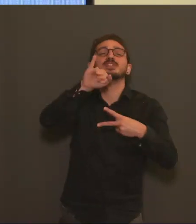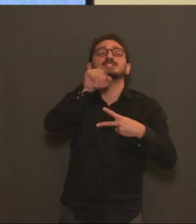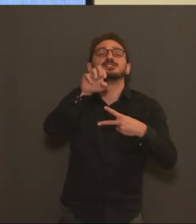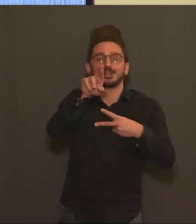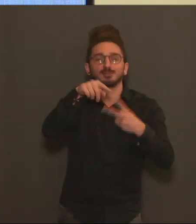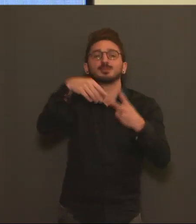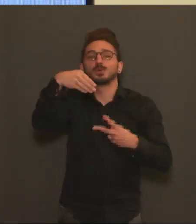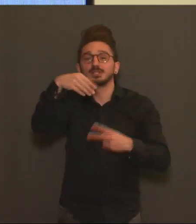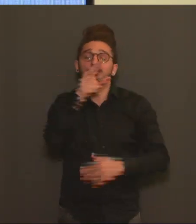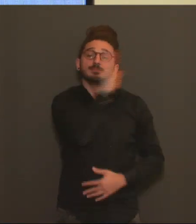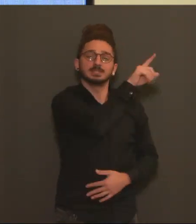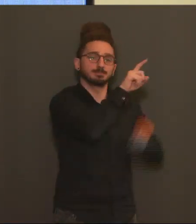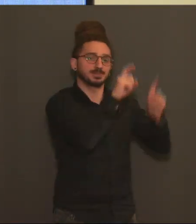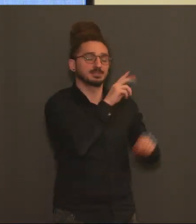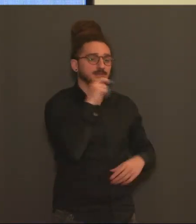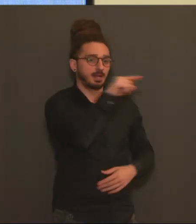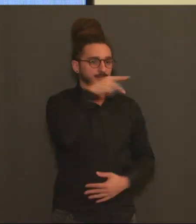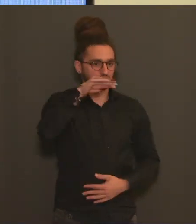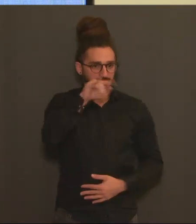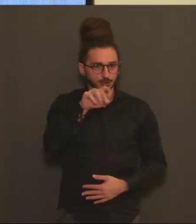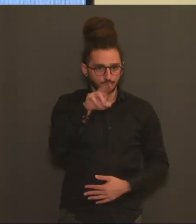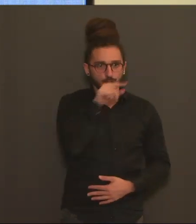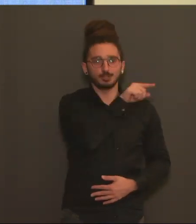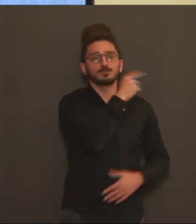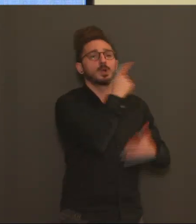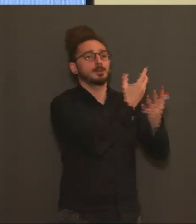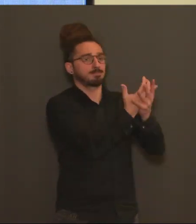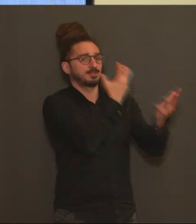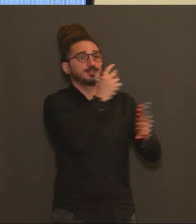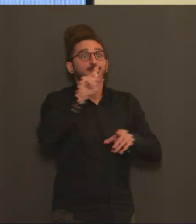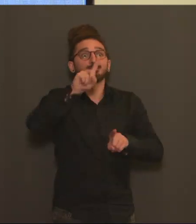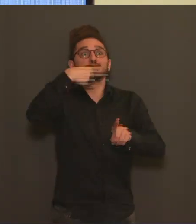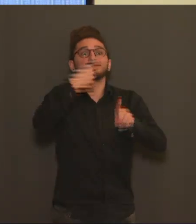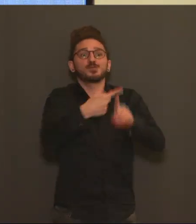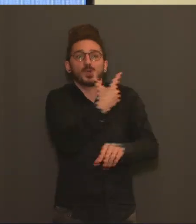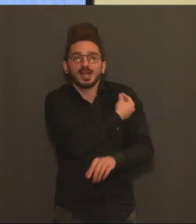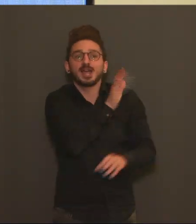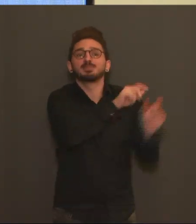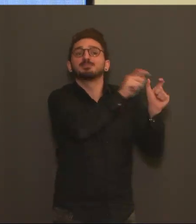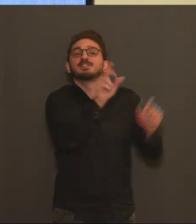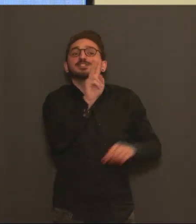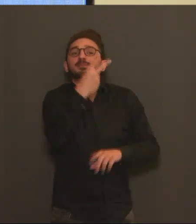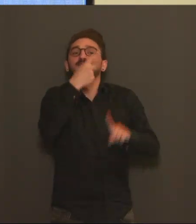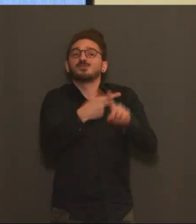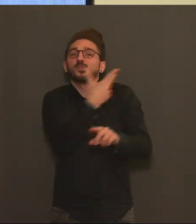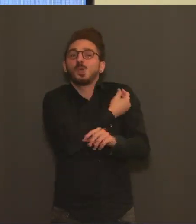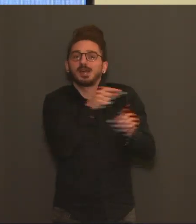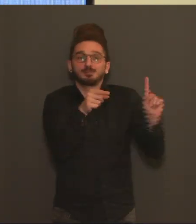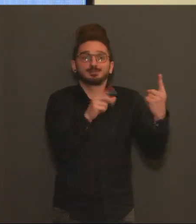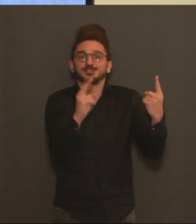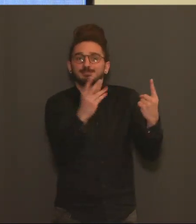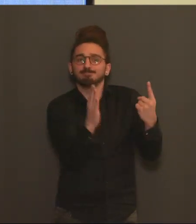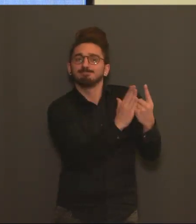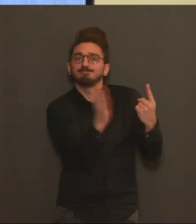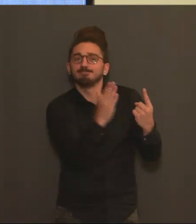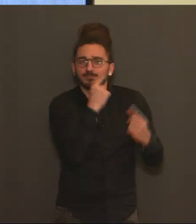qu'ils ont, dans l'espace entre la première et la deuxième dose, une efficacité qui dépend un petit peu des groupes d'âge, mais qui